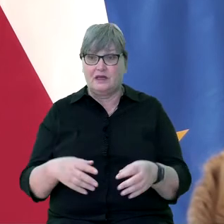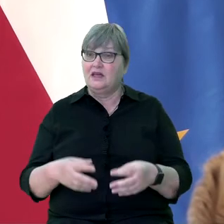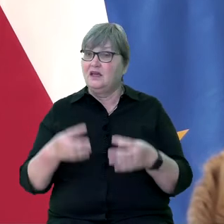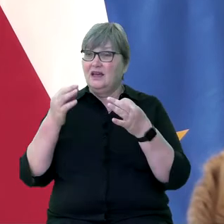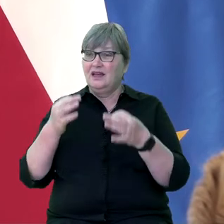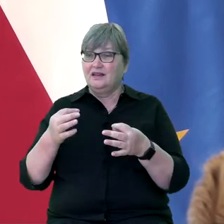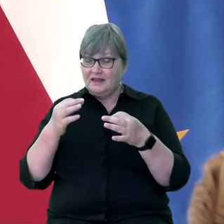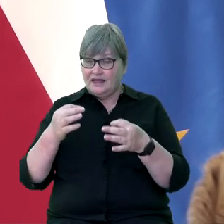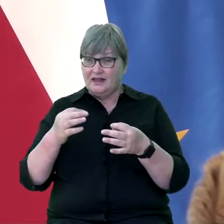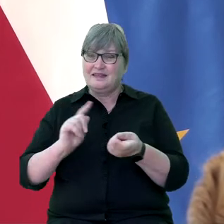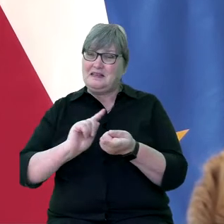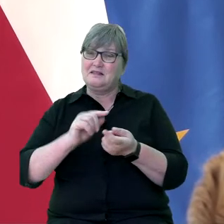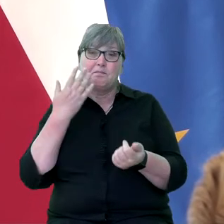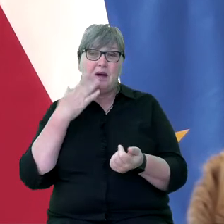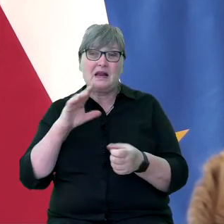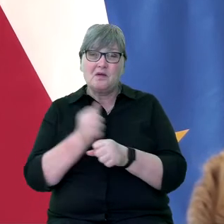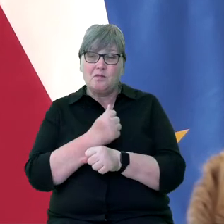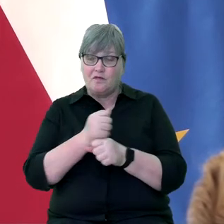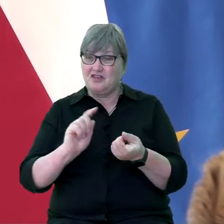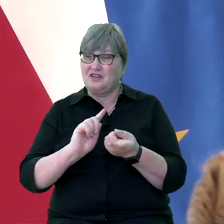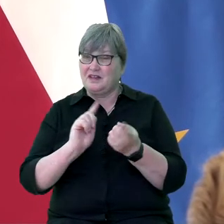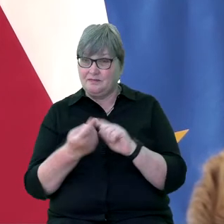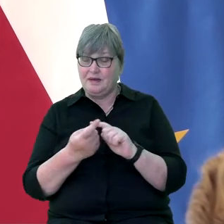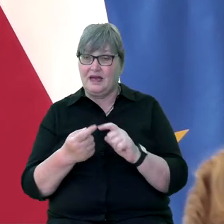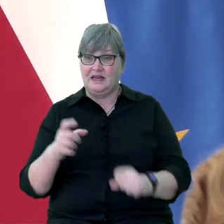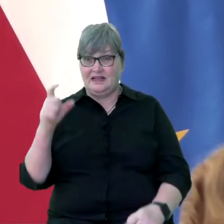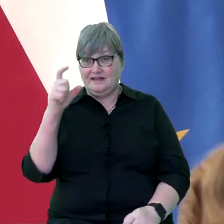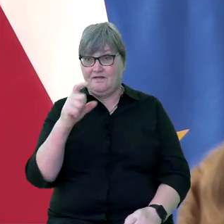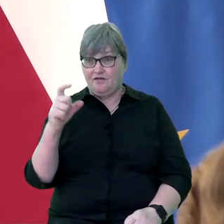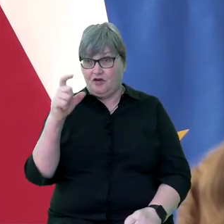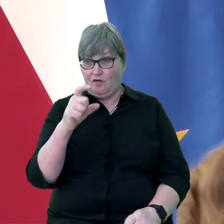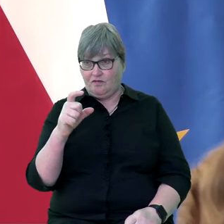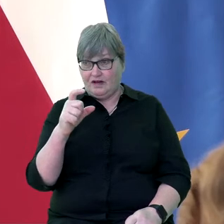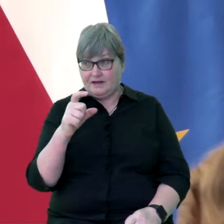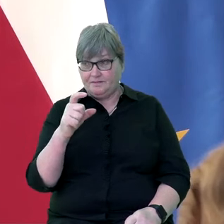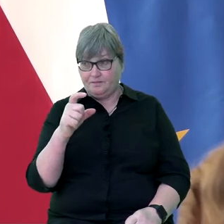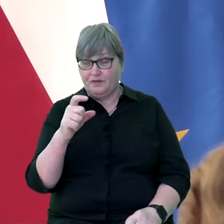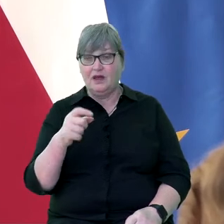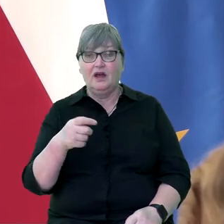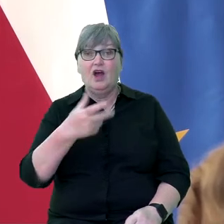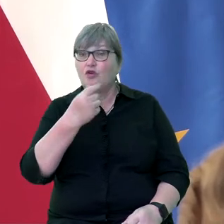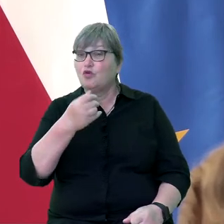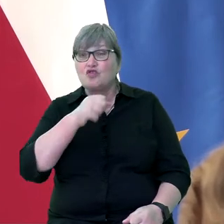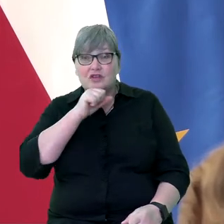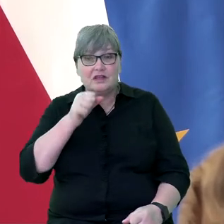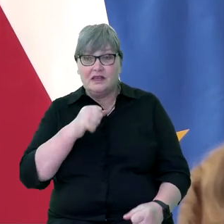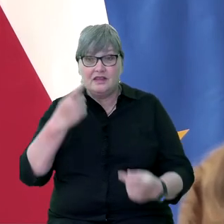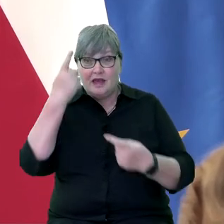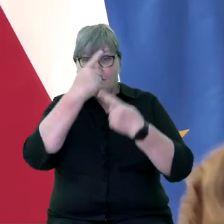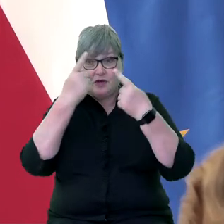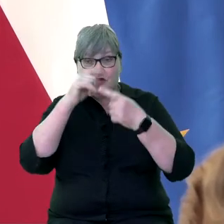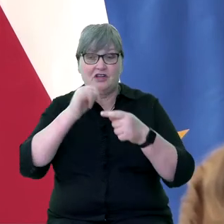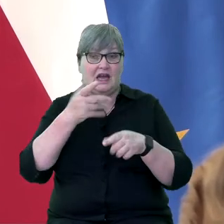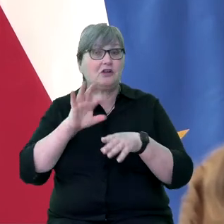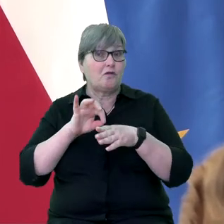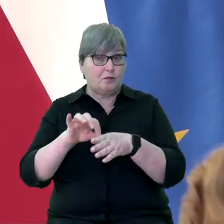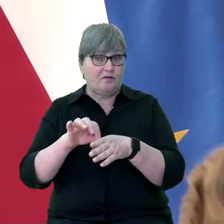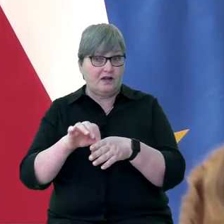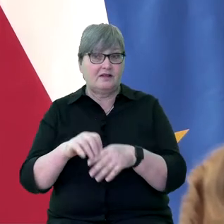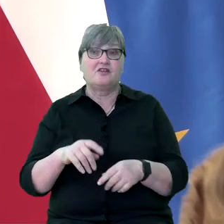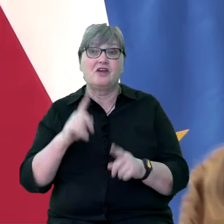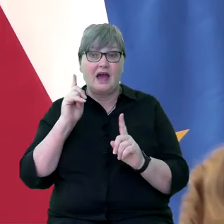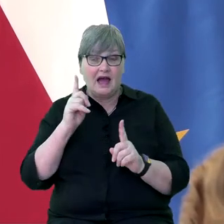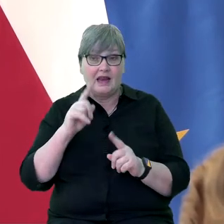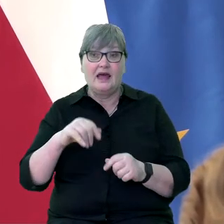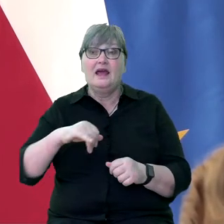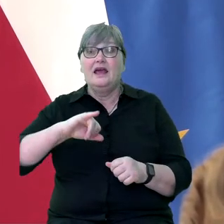cyfrową. Dziś już nie zastanawiamy się, czy wdrażać tego typu rozwiązania, ale jak robić to jeszcze szybciej,